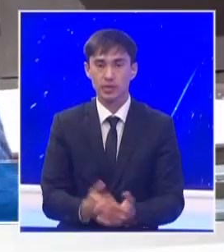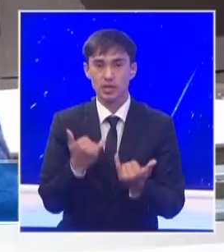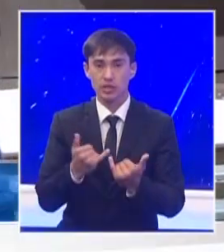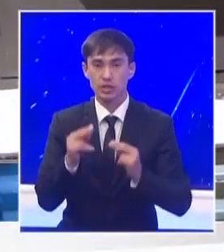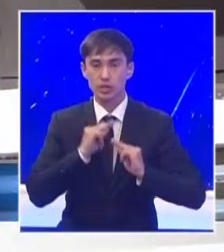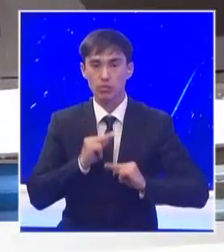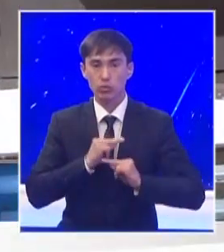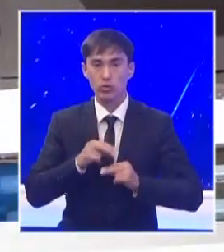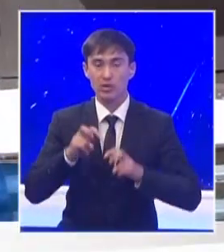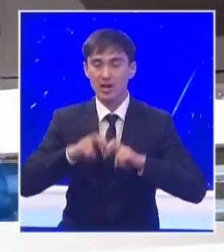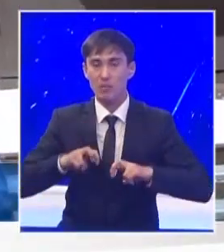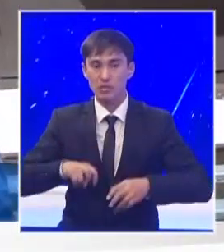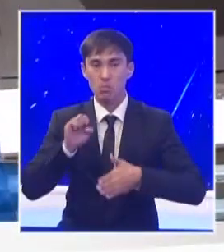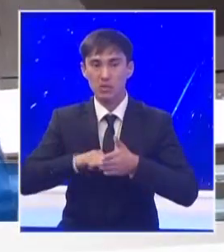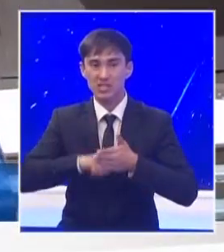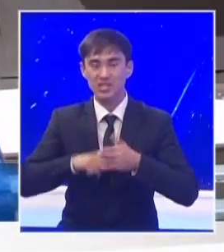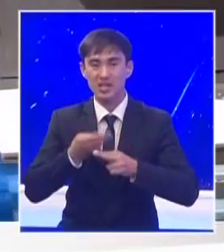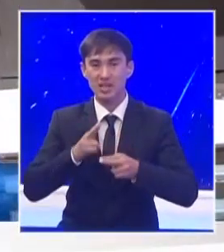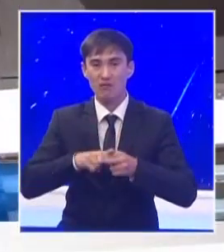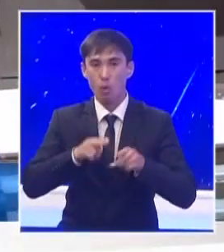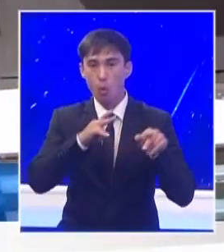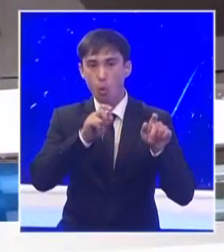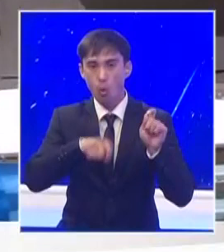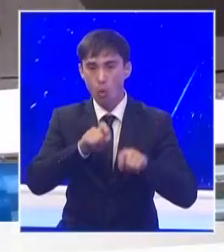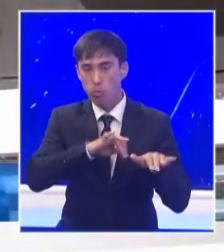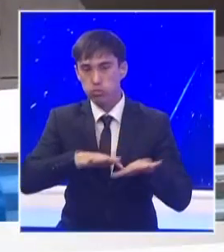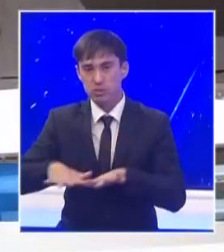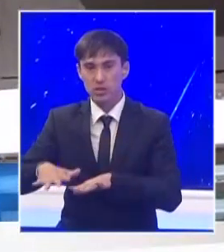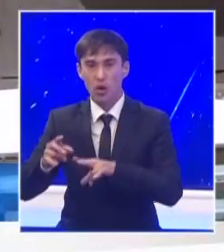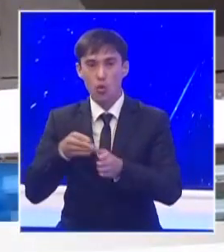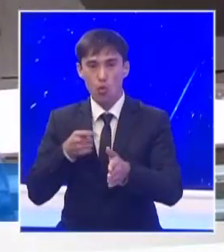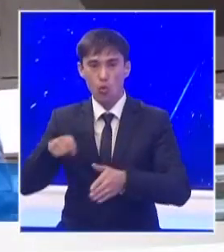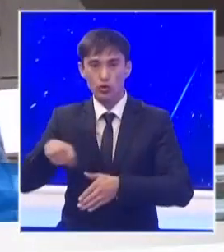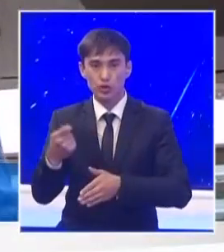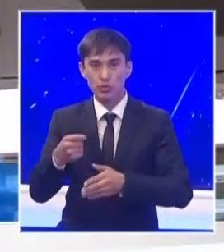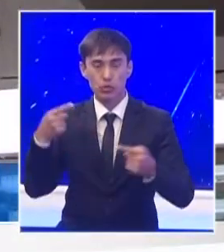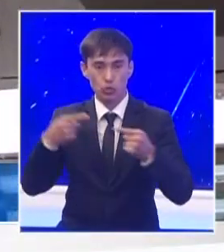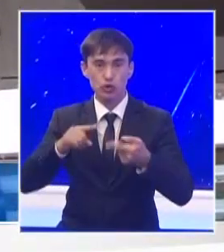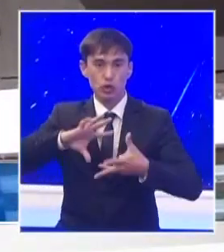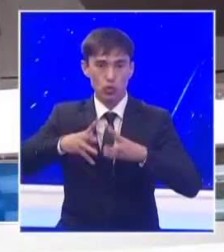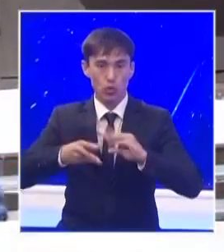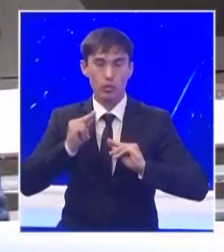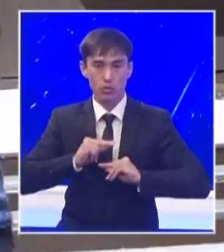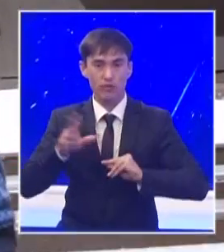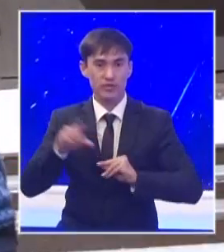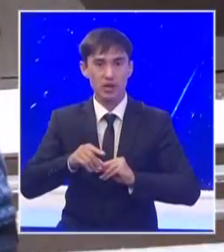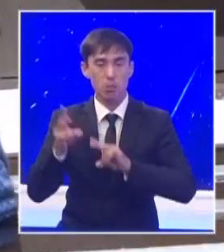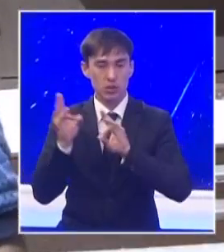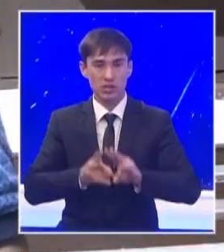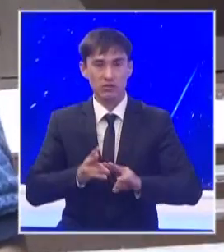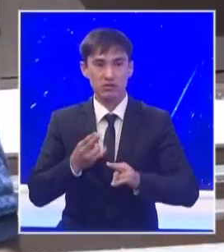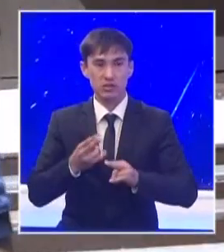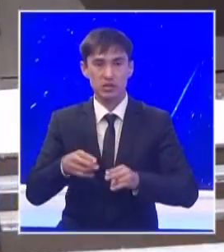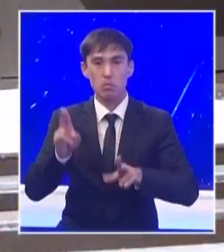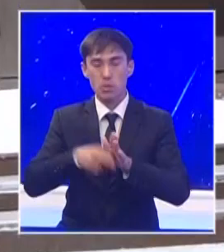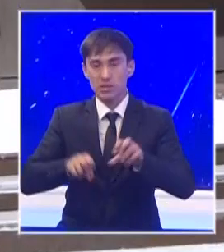Сейчас работает комиссия. Причина этого оползня – точная сумма ущерба станут известны по итогам их работы. Все пострадавшие находятся